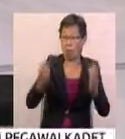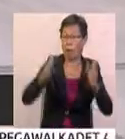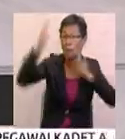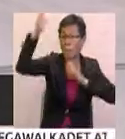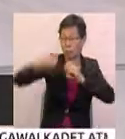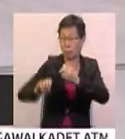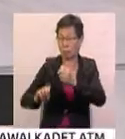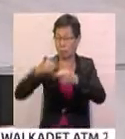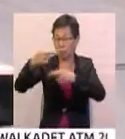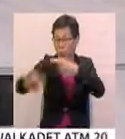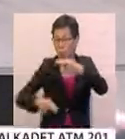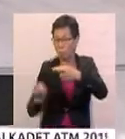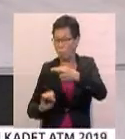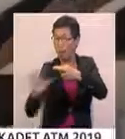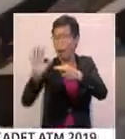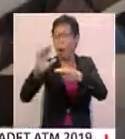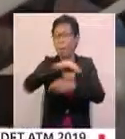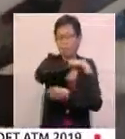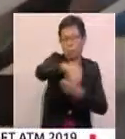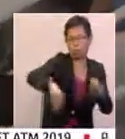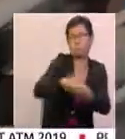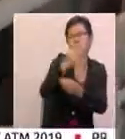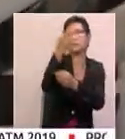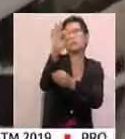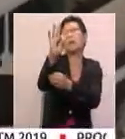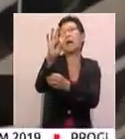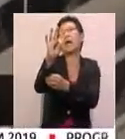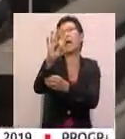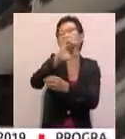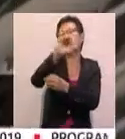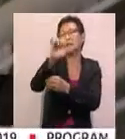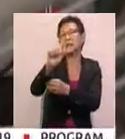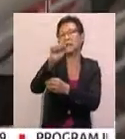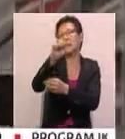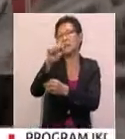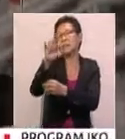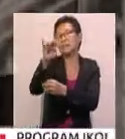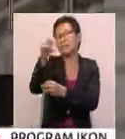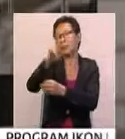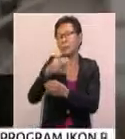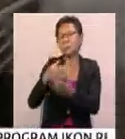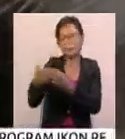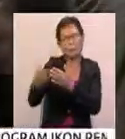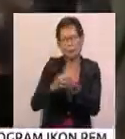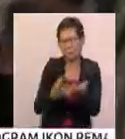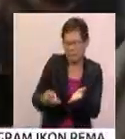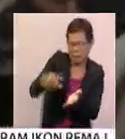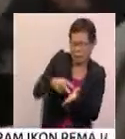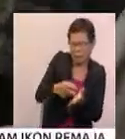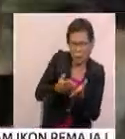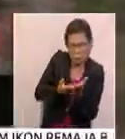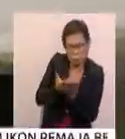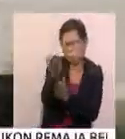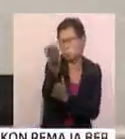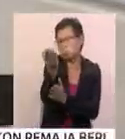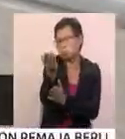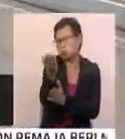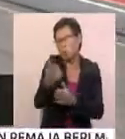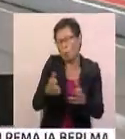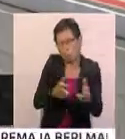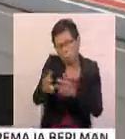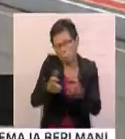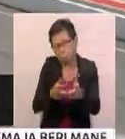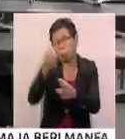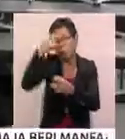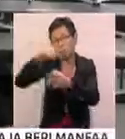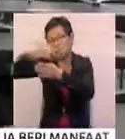di pusingan ke-9, tidak menghalang Jaziman dan pasukan bangkit meneruskan perlumbaan untuk menamatkan